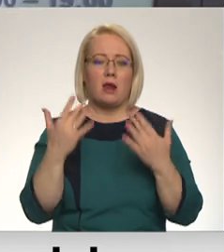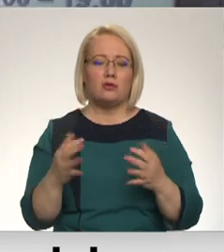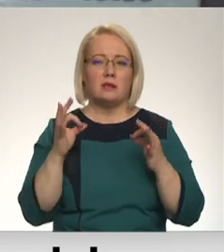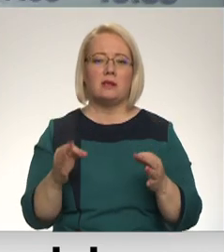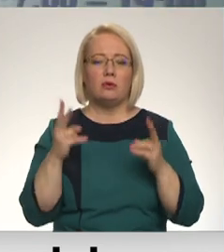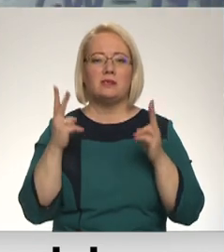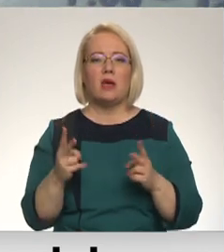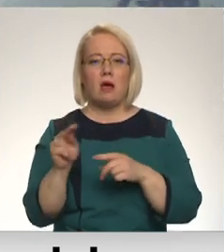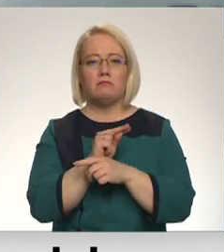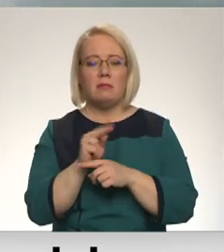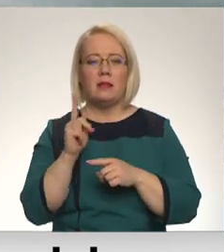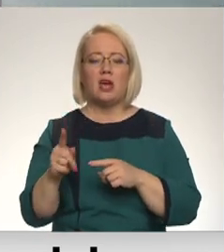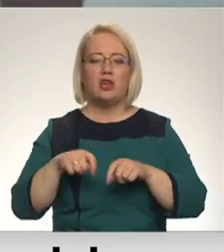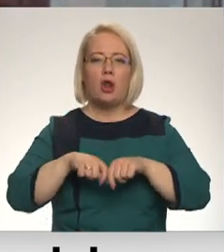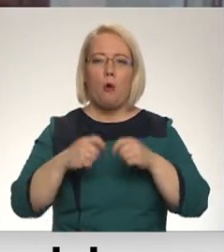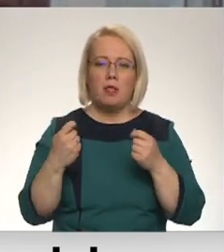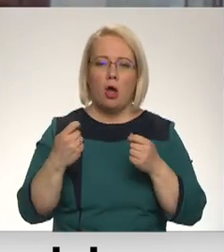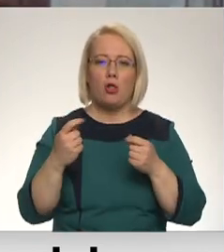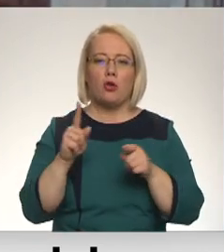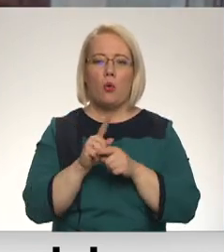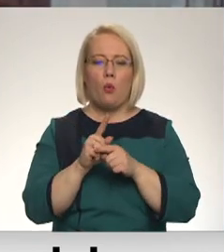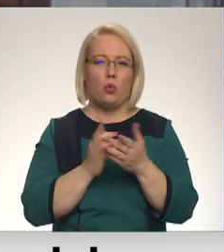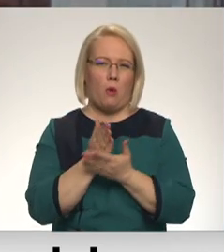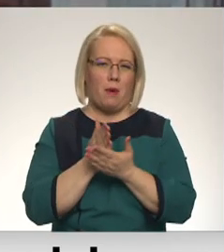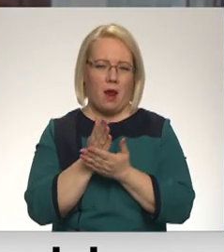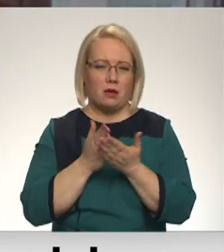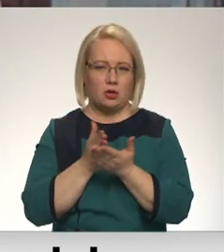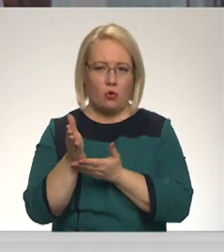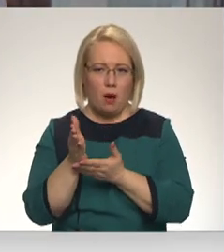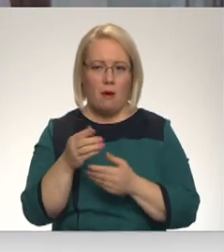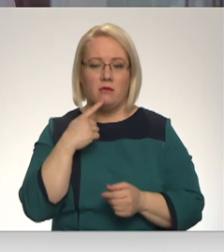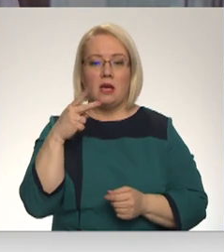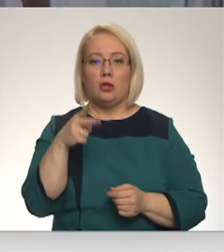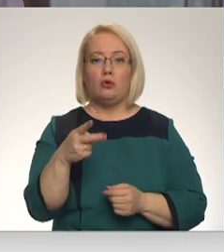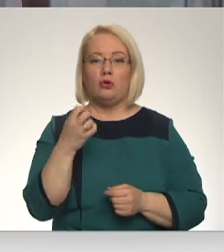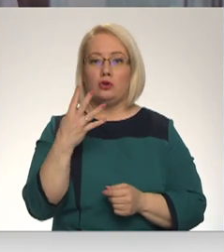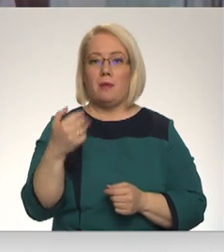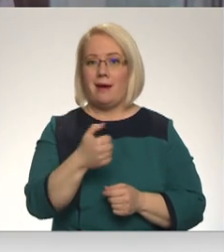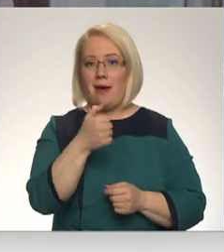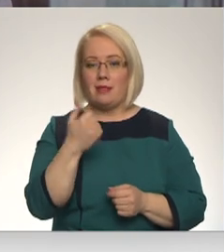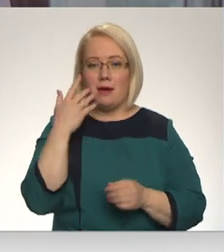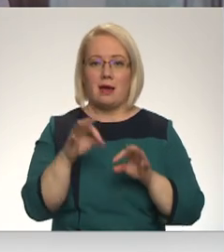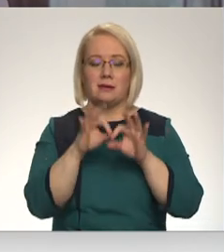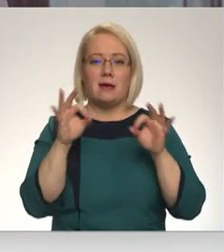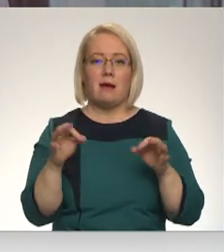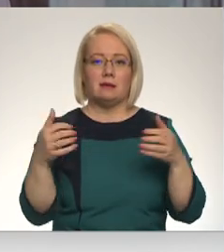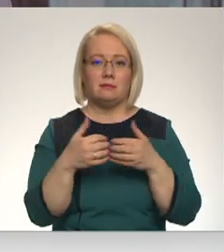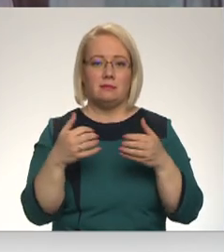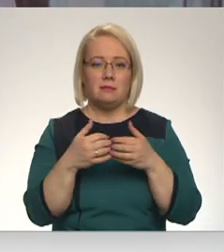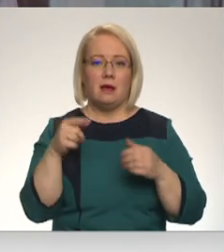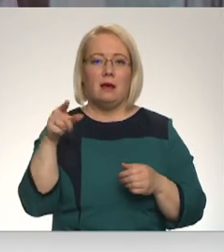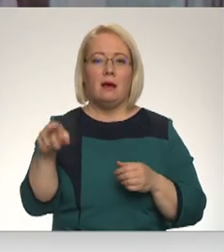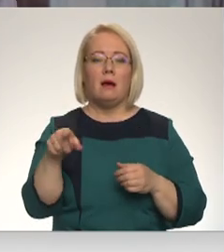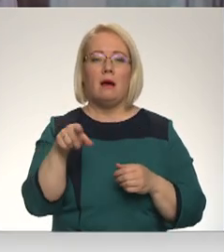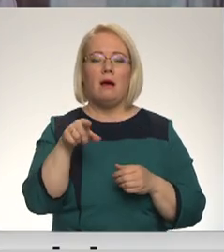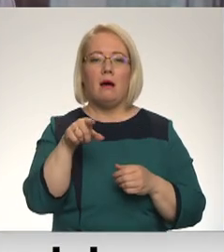tieši traumatoloģijā un mikroķirurģijā. 2014. Gadā, kad sākās šī te kardarbība Luhanskas un